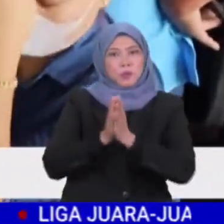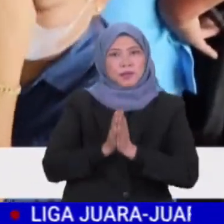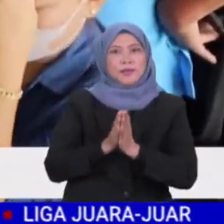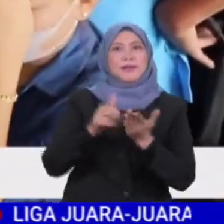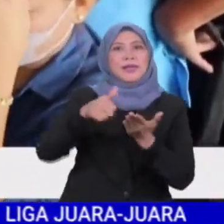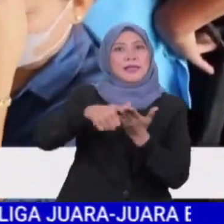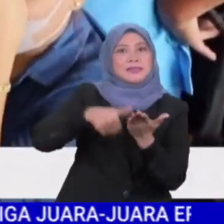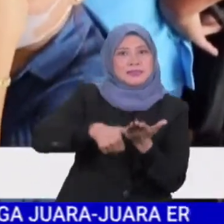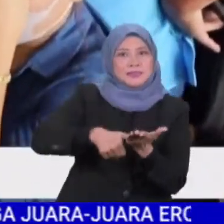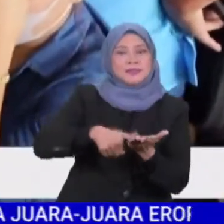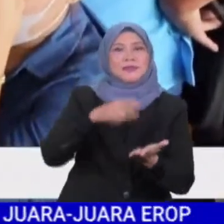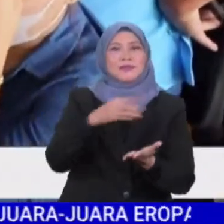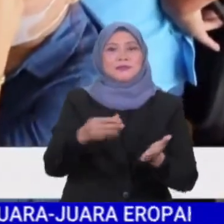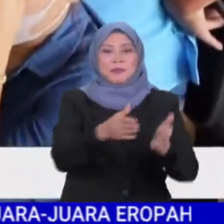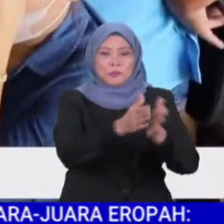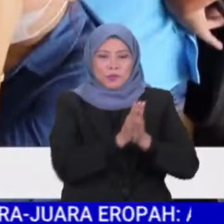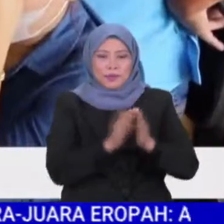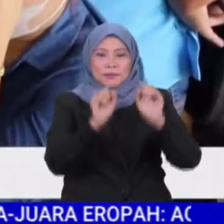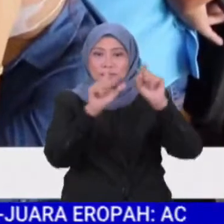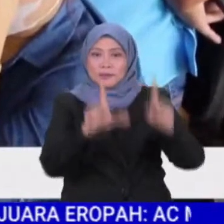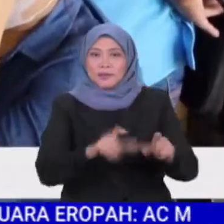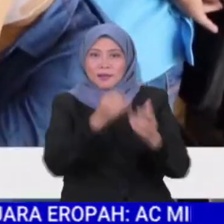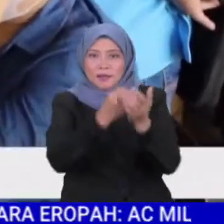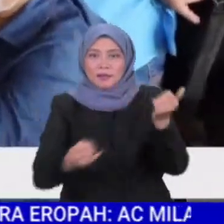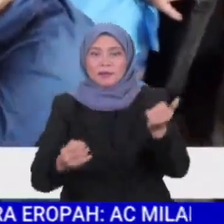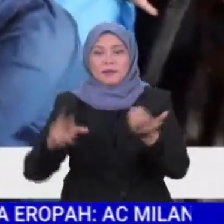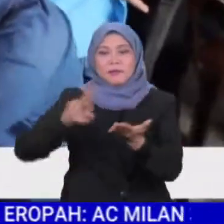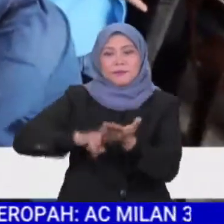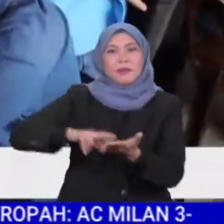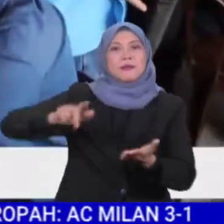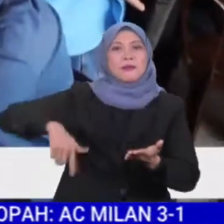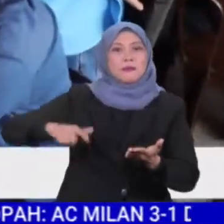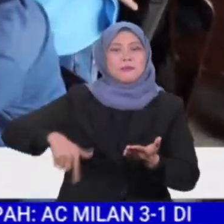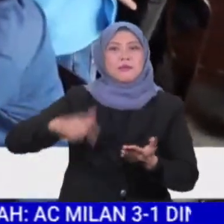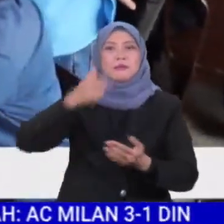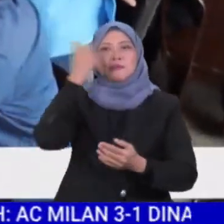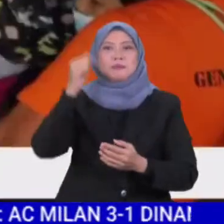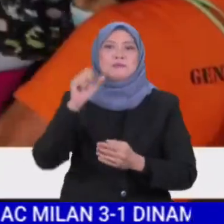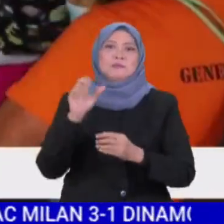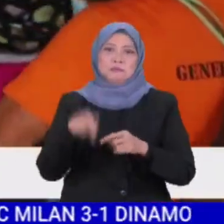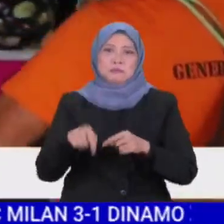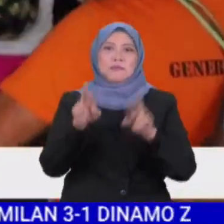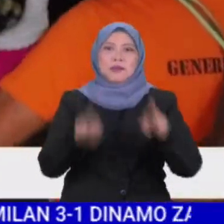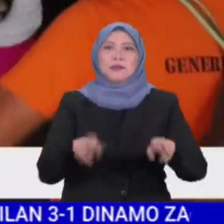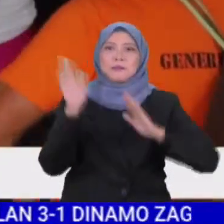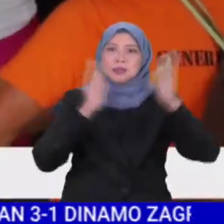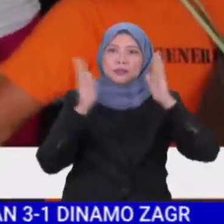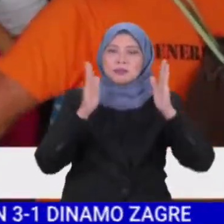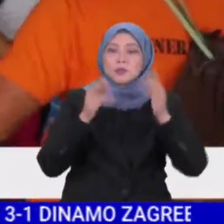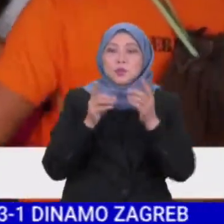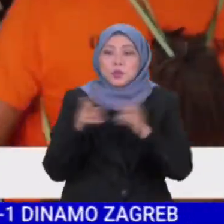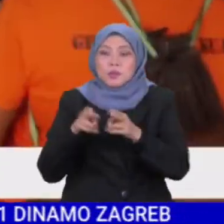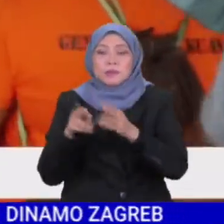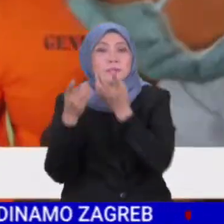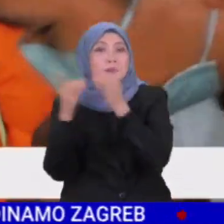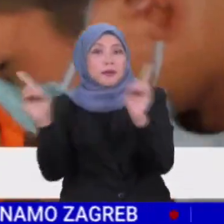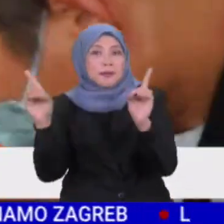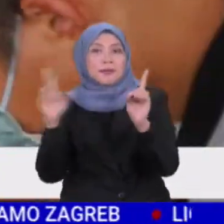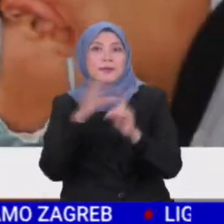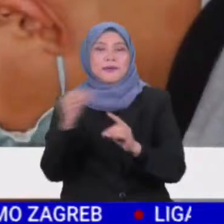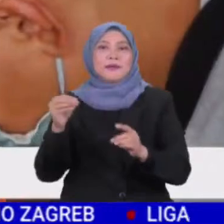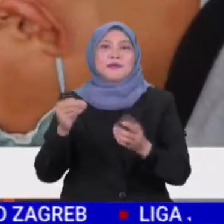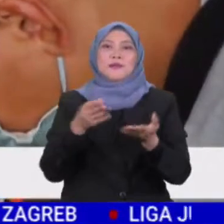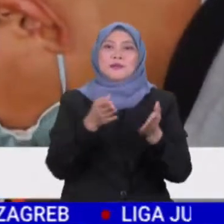kad pengenalan dan permohonan sijil lahir daftar lewat berstatus warga negara, urusan perceraian, tuntutan